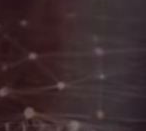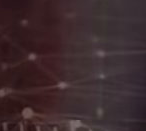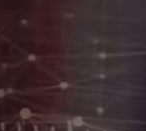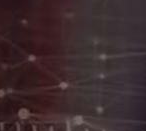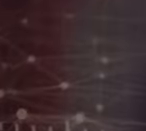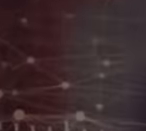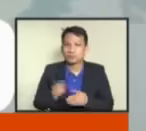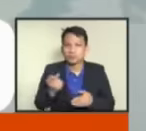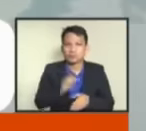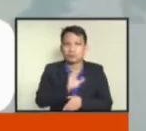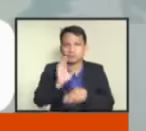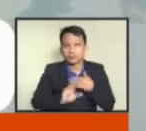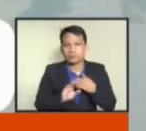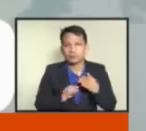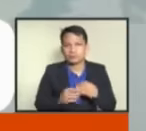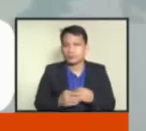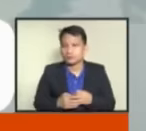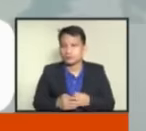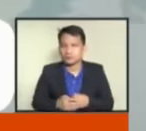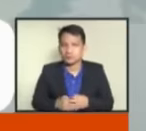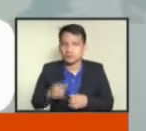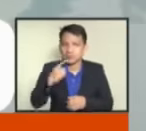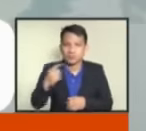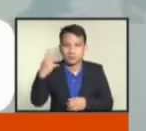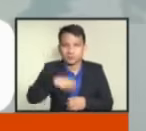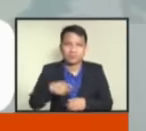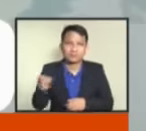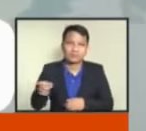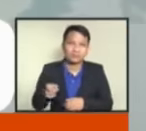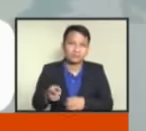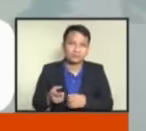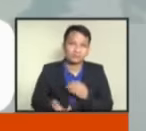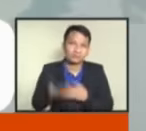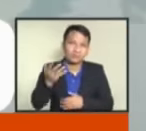na completo recados. Lutong-luto na talaga na papunta. Magaling nga po, sir, yung nagmang send sa akin eh. Nasa Saudi pa lang po ako, sir.